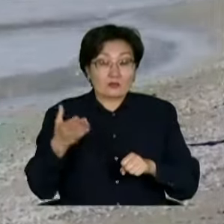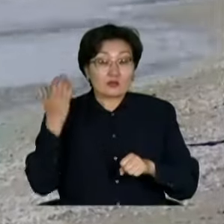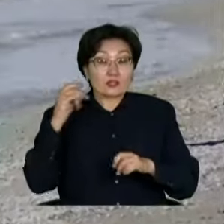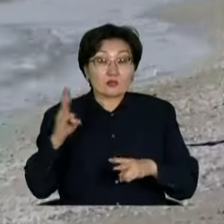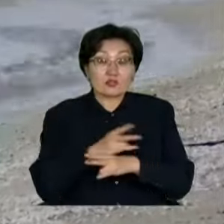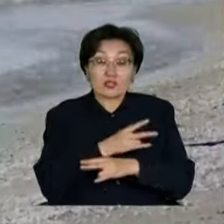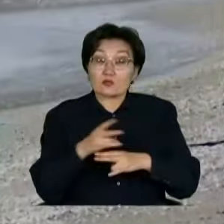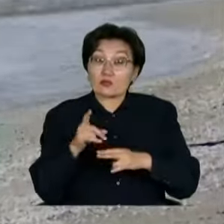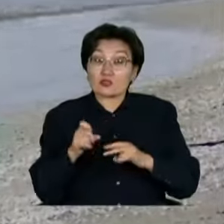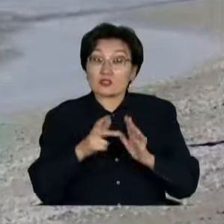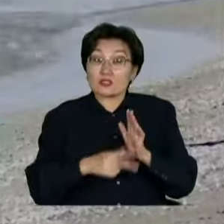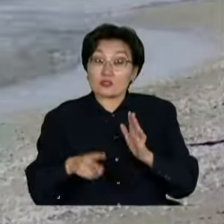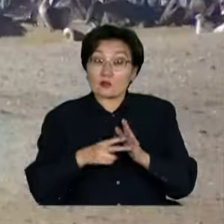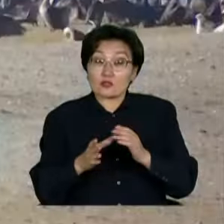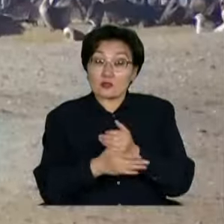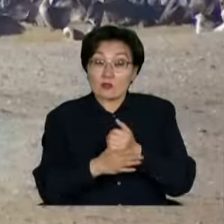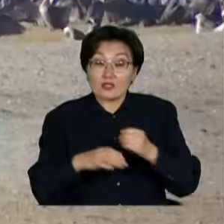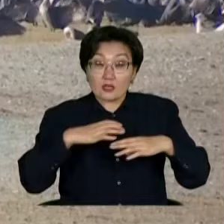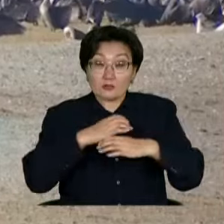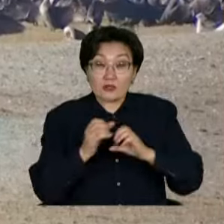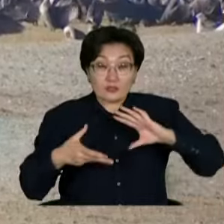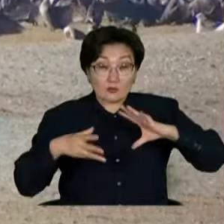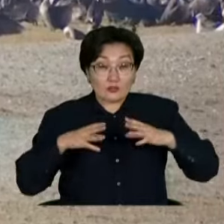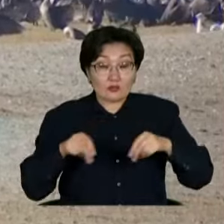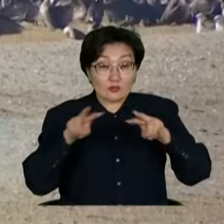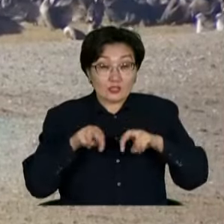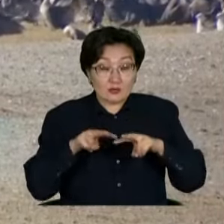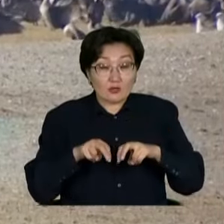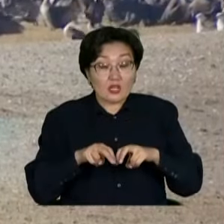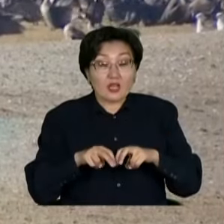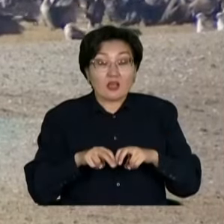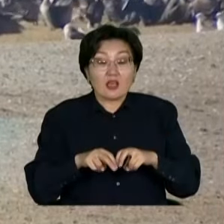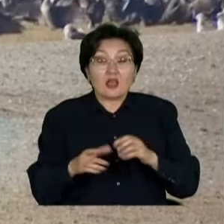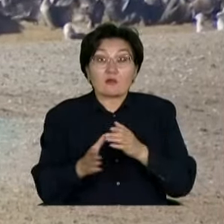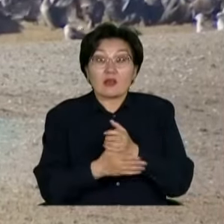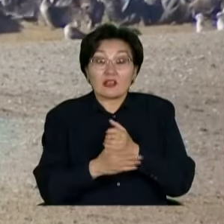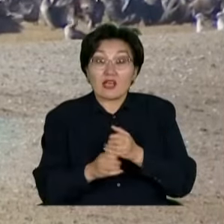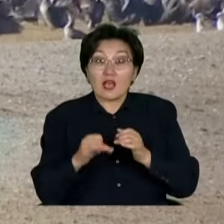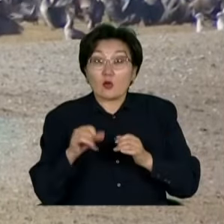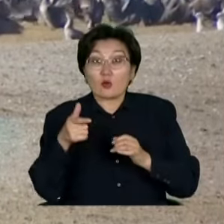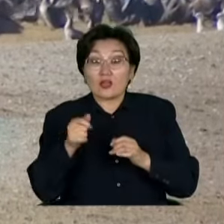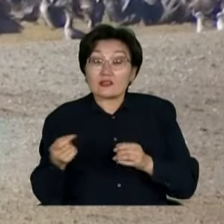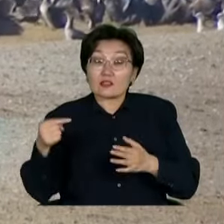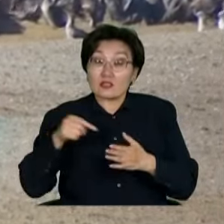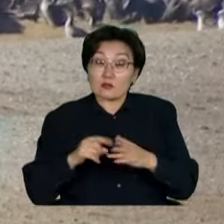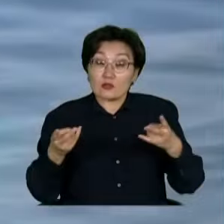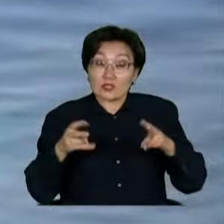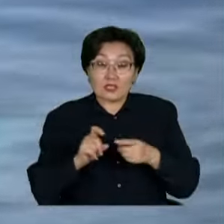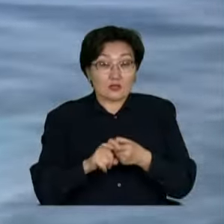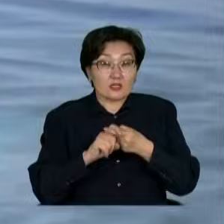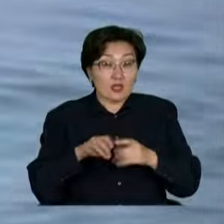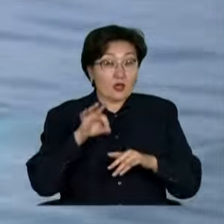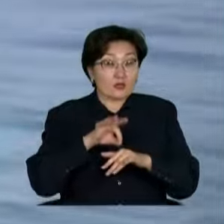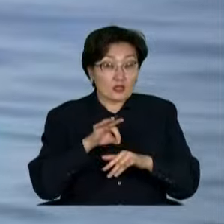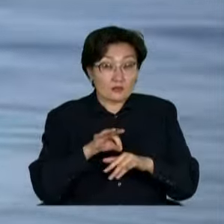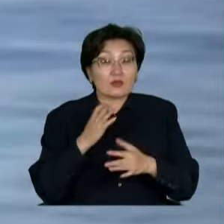қырылған 187 итбалықтың зертхана қорытындысы жетеуінің балықшылардың құралы ауға түскенін, қалғаны инфекциялық ауруға